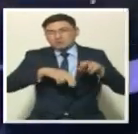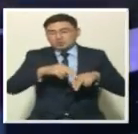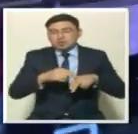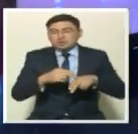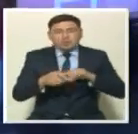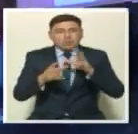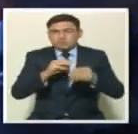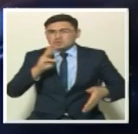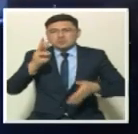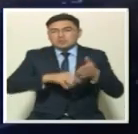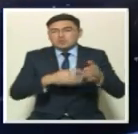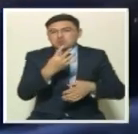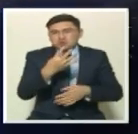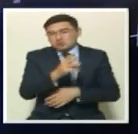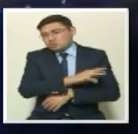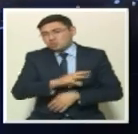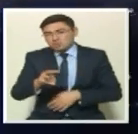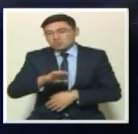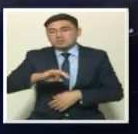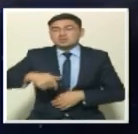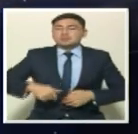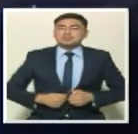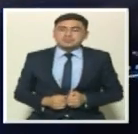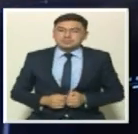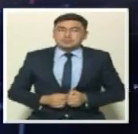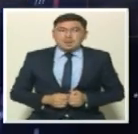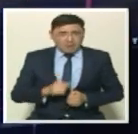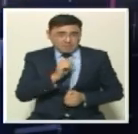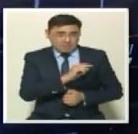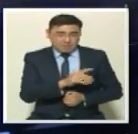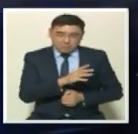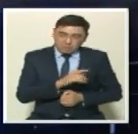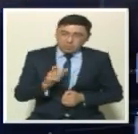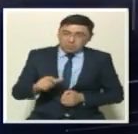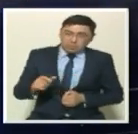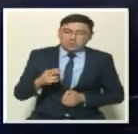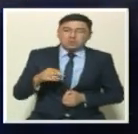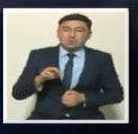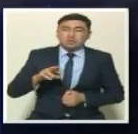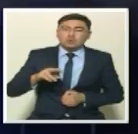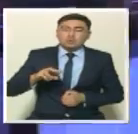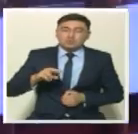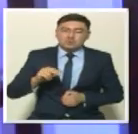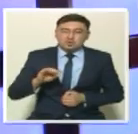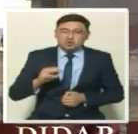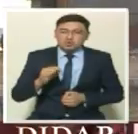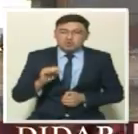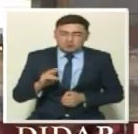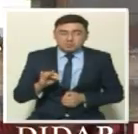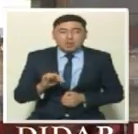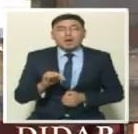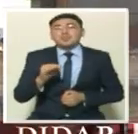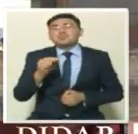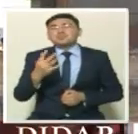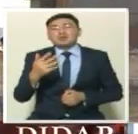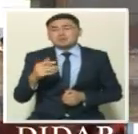тенге. Прокуратура области проведен анализ в сфере привлечения денег в долевое участие. Проверяющим органам установлено, 5 строительных компаний